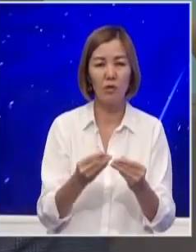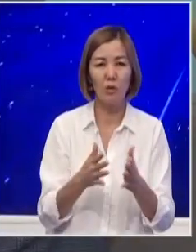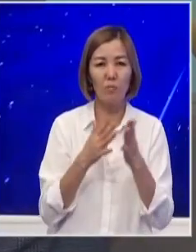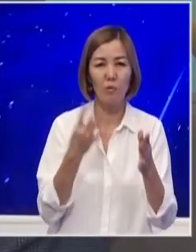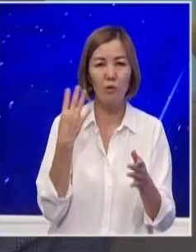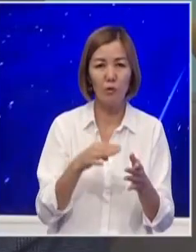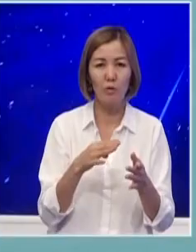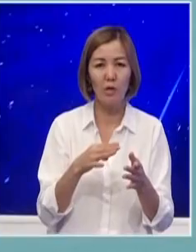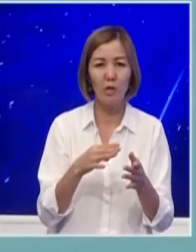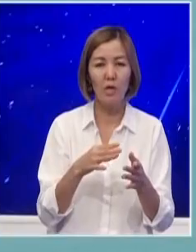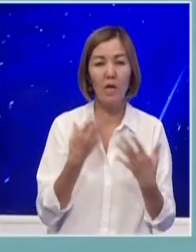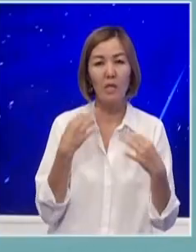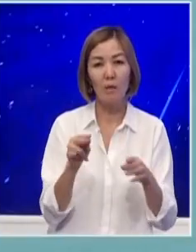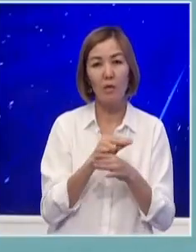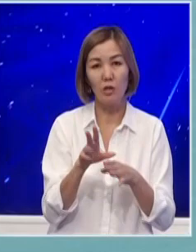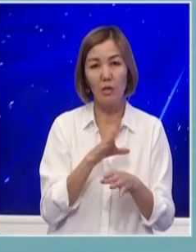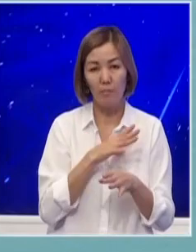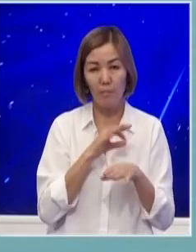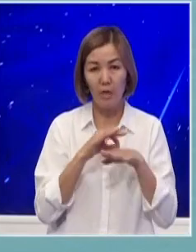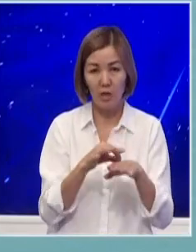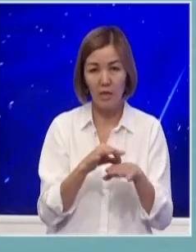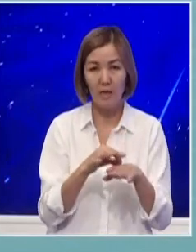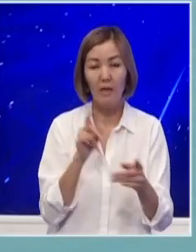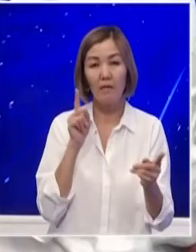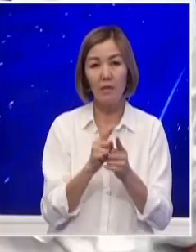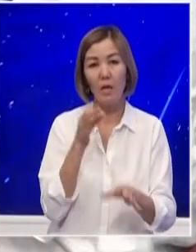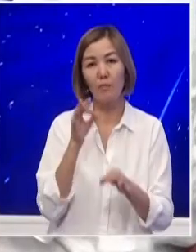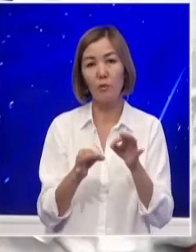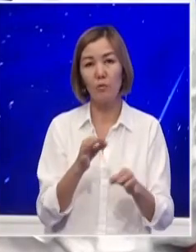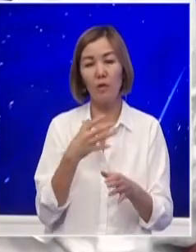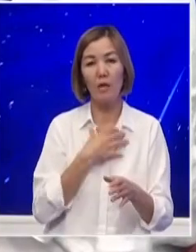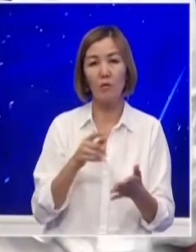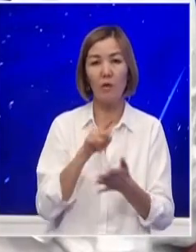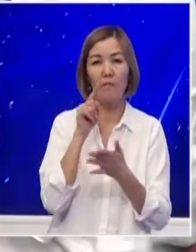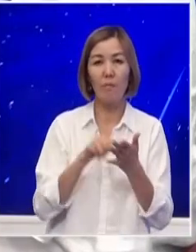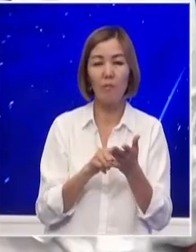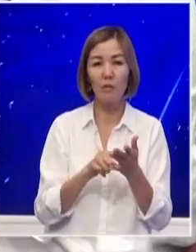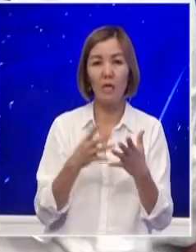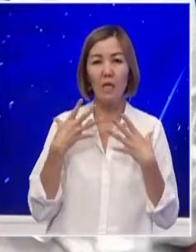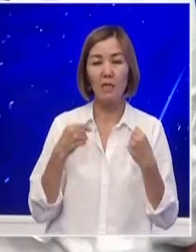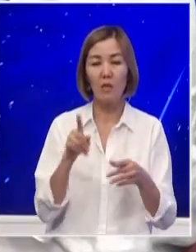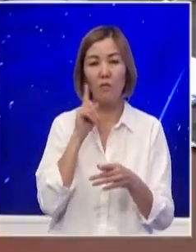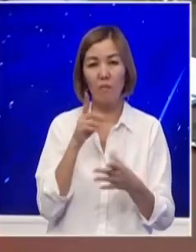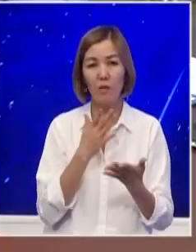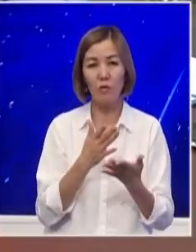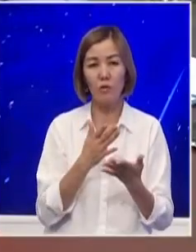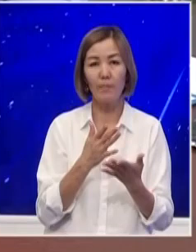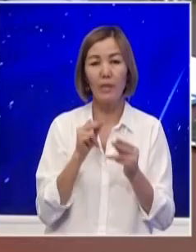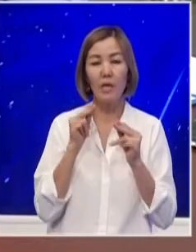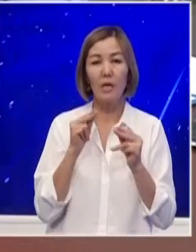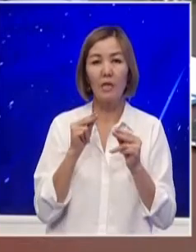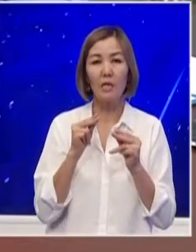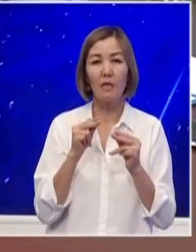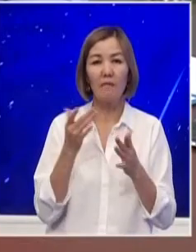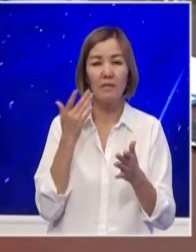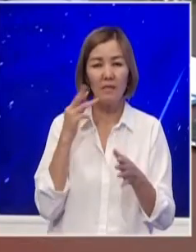40 из них прошли добровольное лечение. Также участники встречи обсудили ряд актуальных вопросов, касающихся здоровья молодежи. В частности, вред